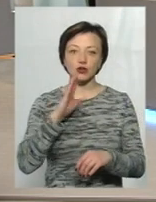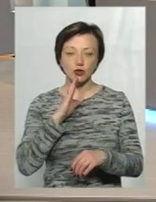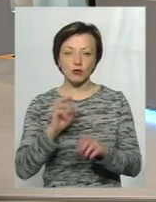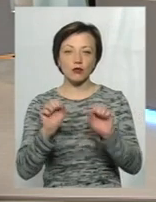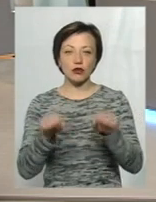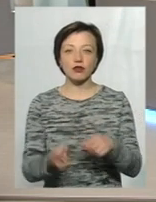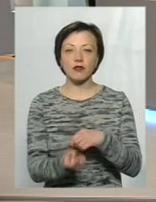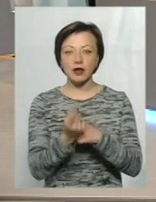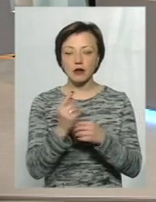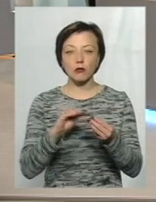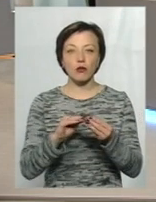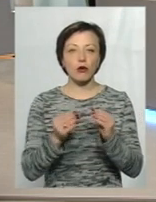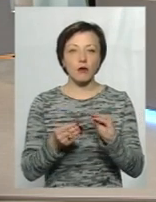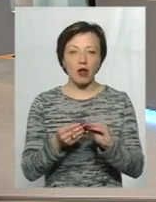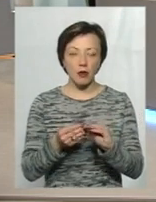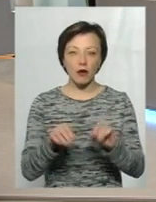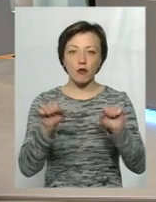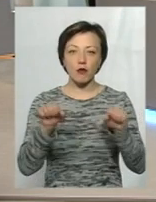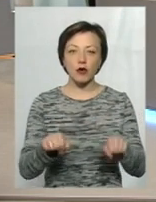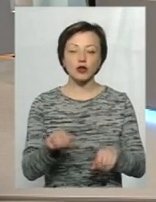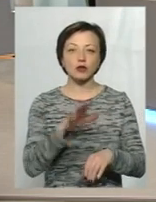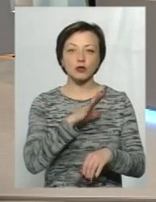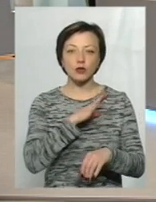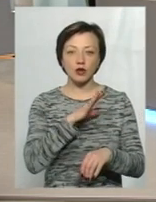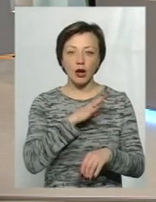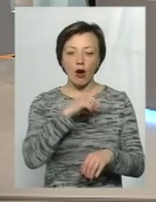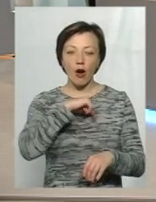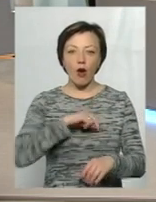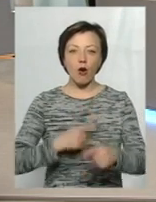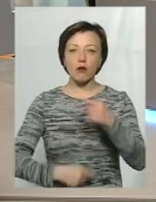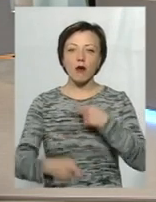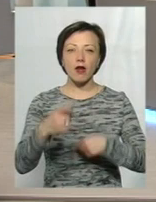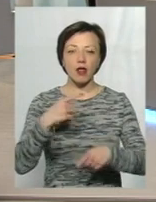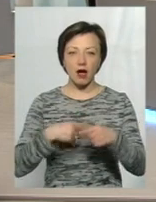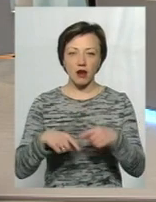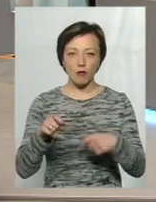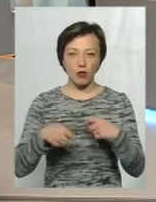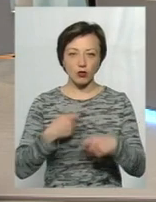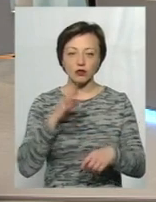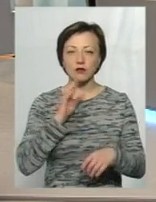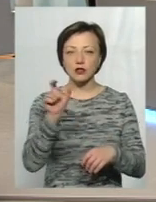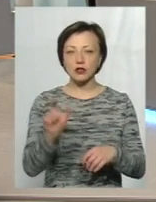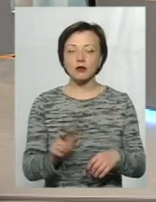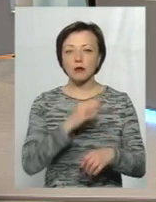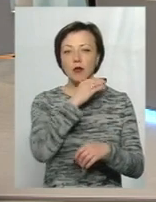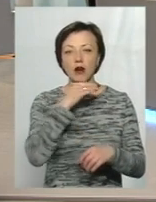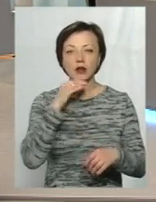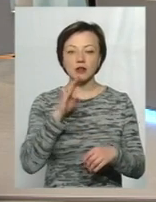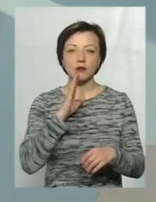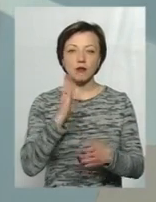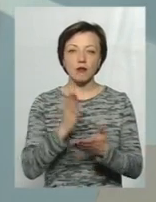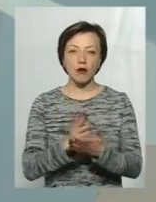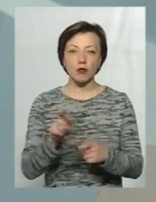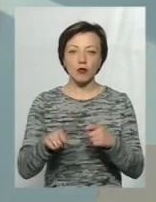можуть виникнути проблеми. Може бути гормональні розлади в жінки, коли, тому що зараз дуже багато дівчаток мають